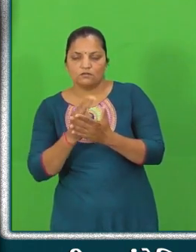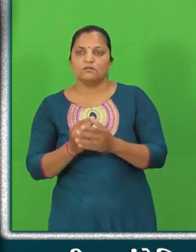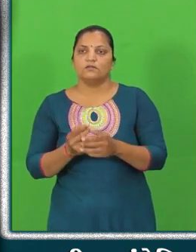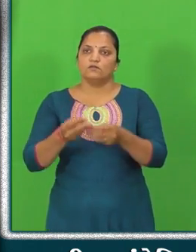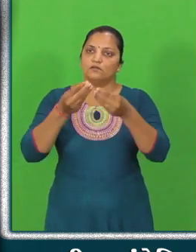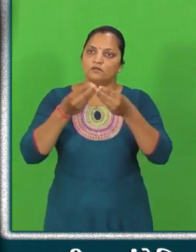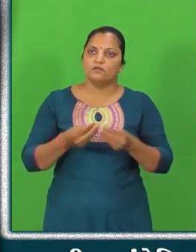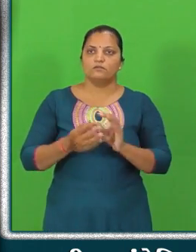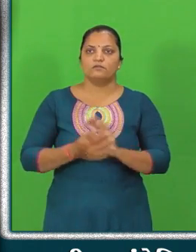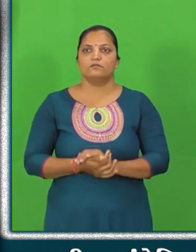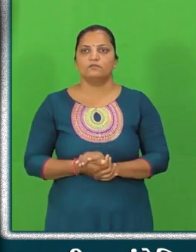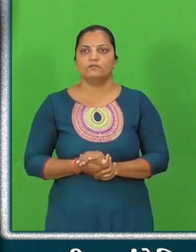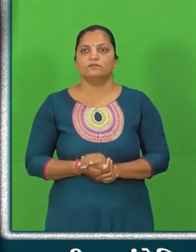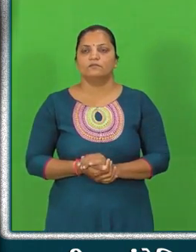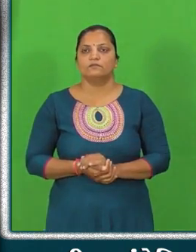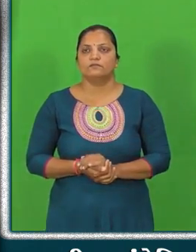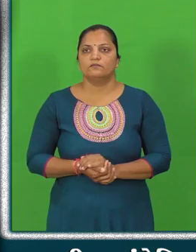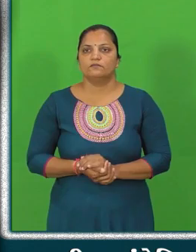જય હિન્દ.